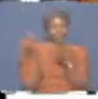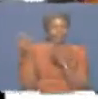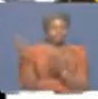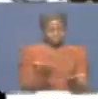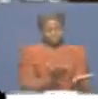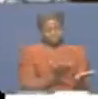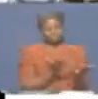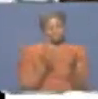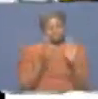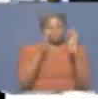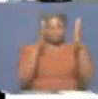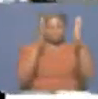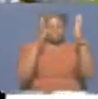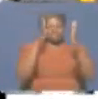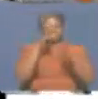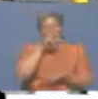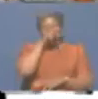Shangwe,